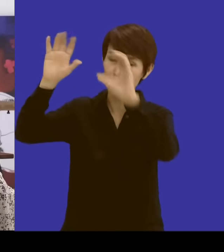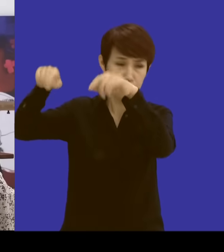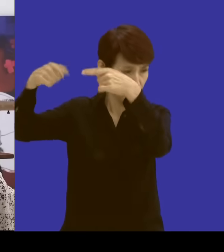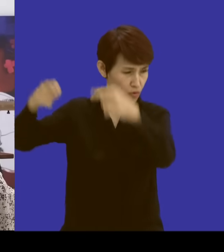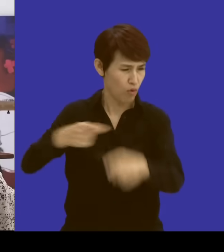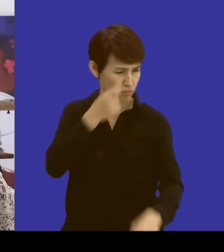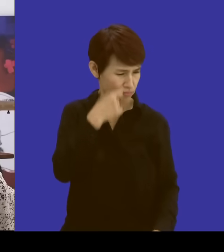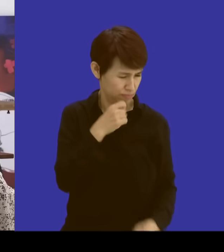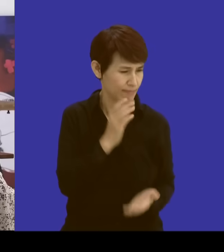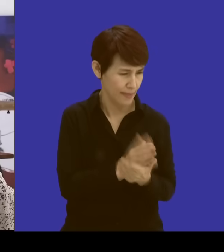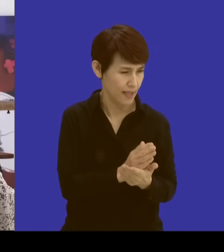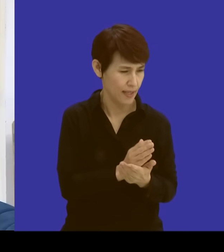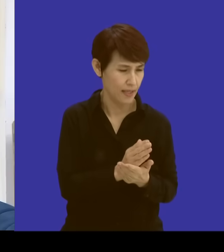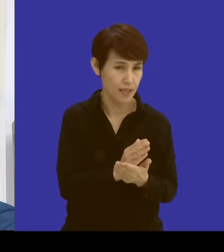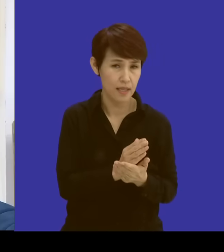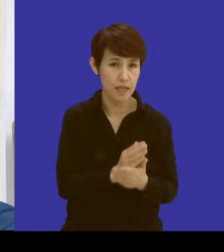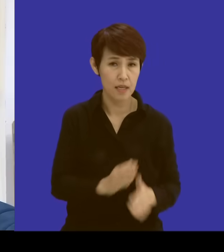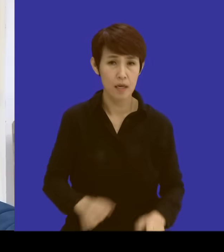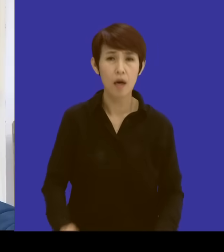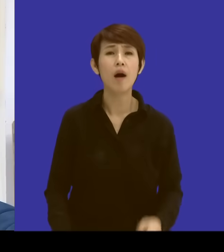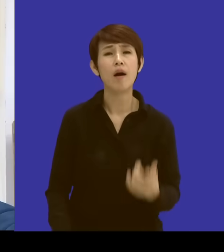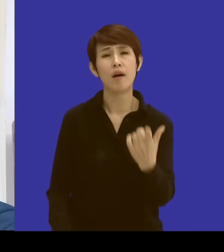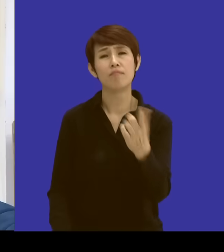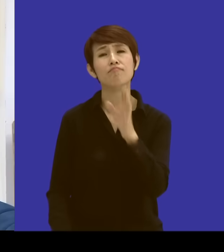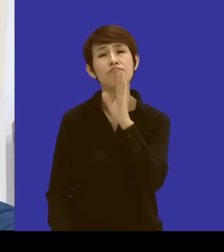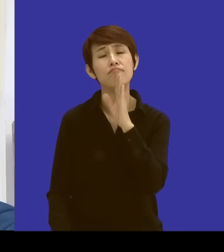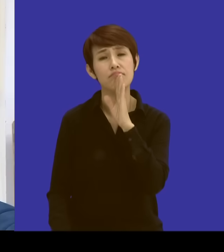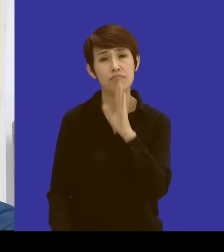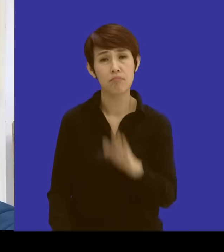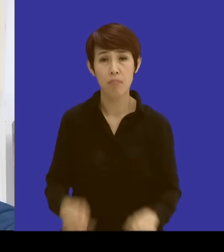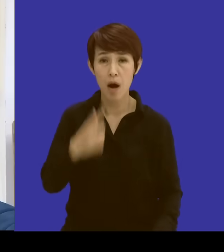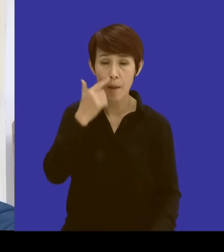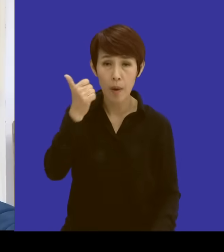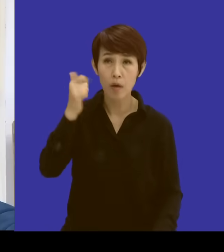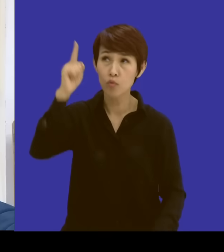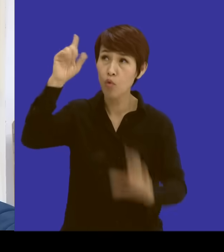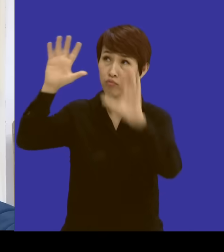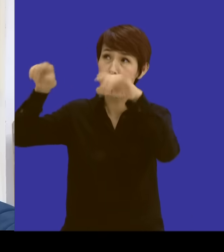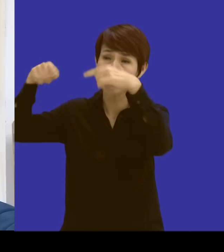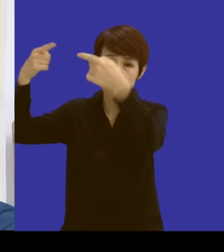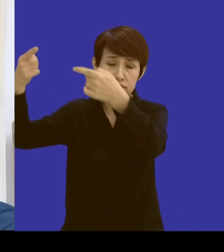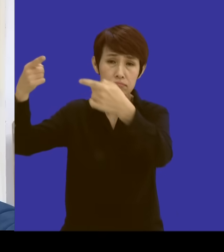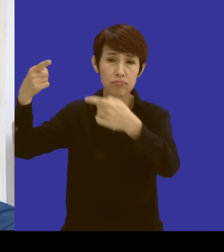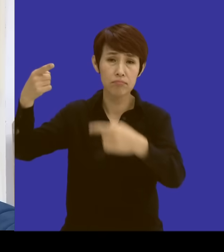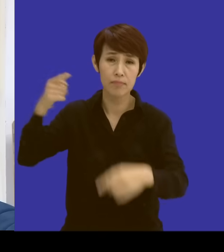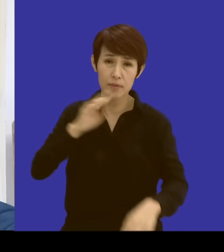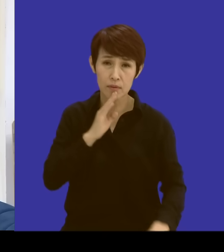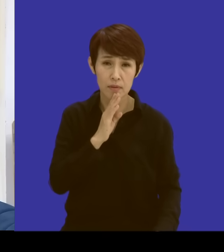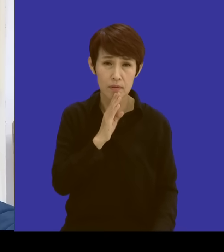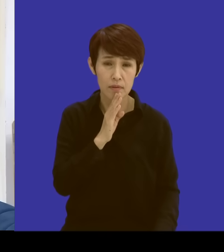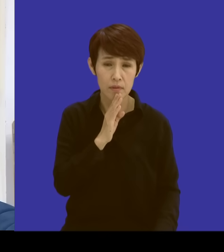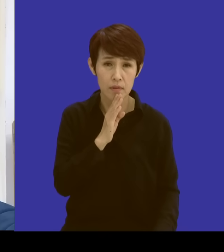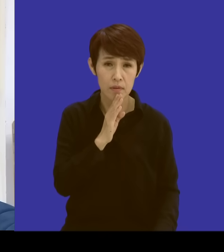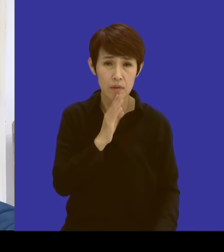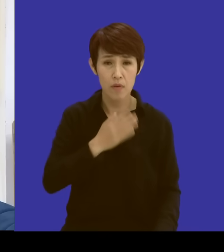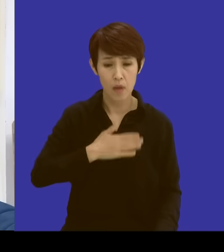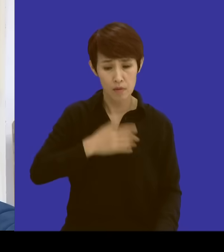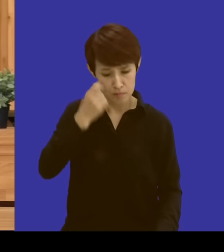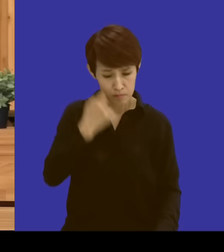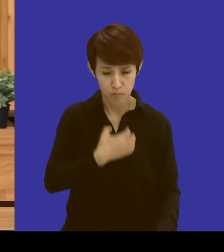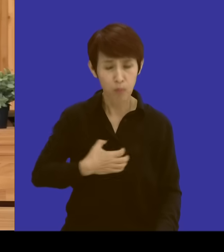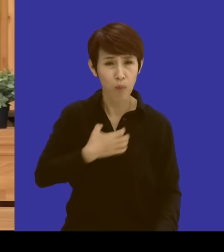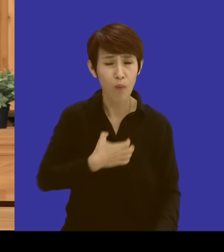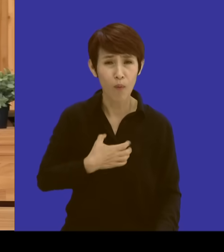왜 우냐? 맞는 말이잖아요, 사실. 아버지는 좋은 곳에 가셨고 그런데 저는